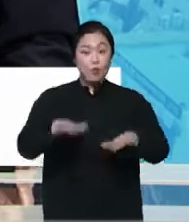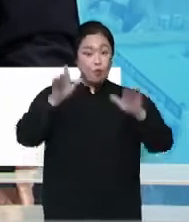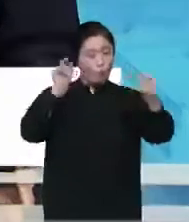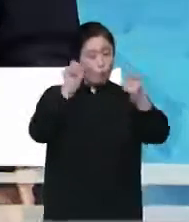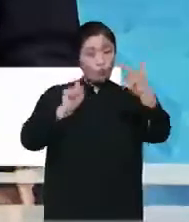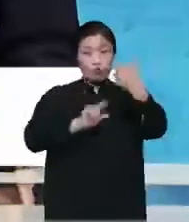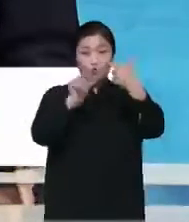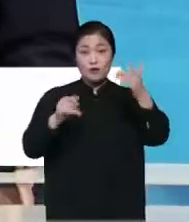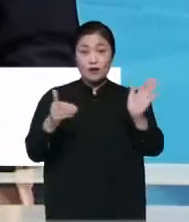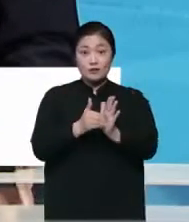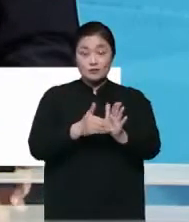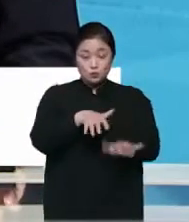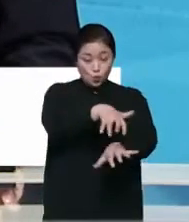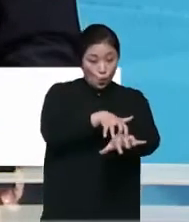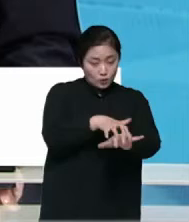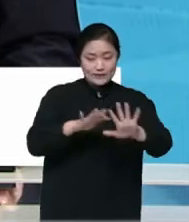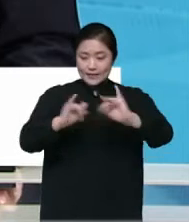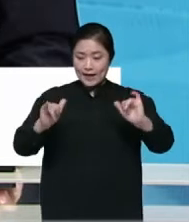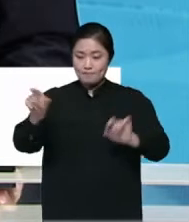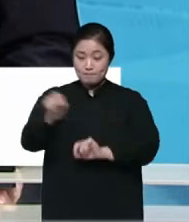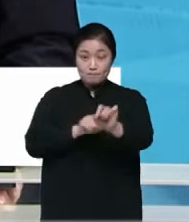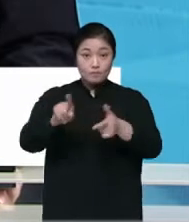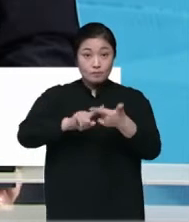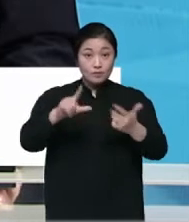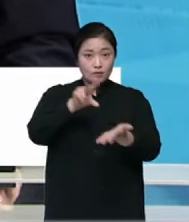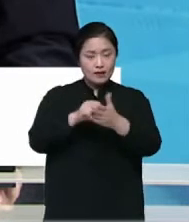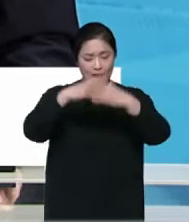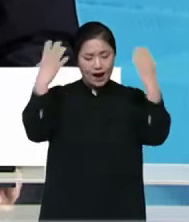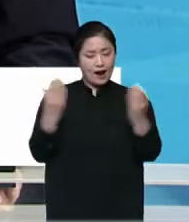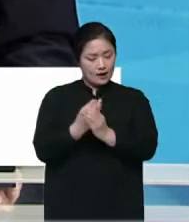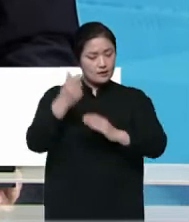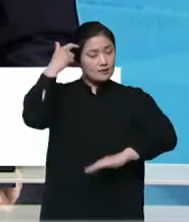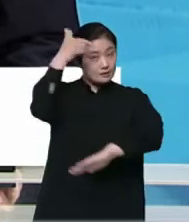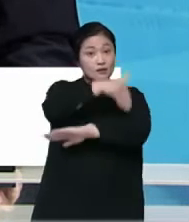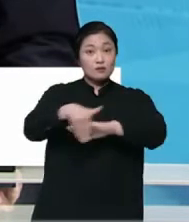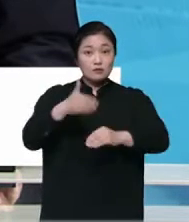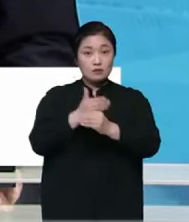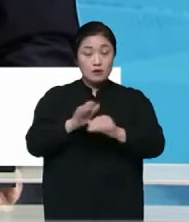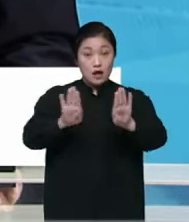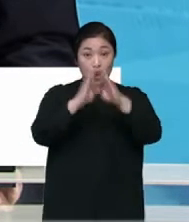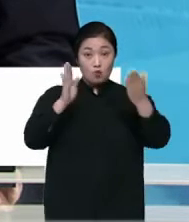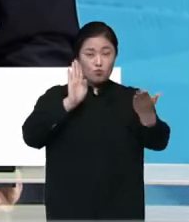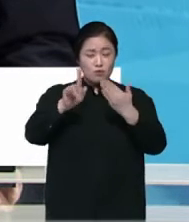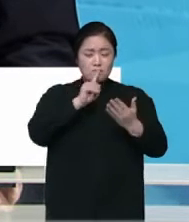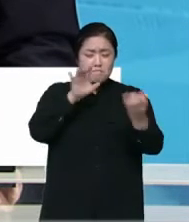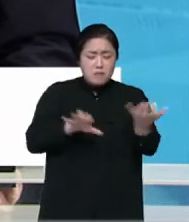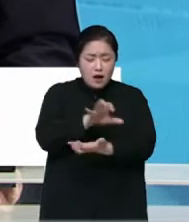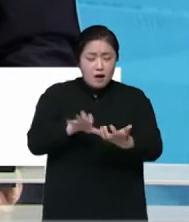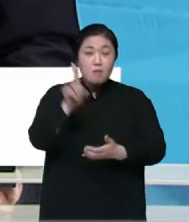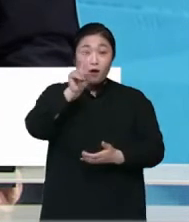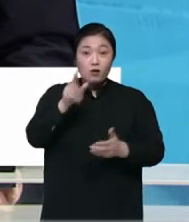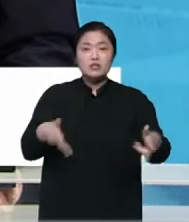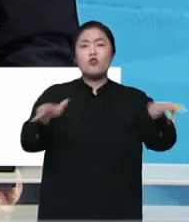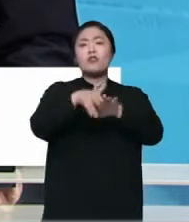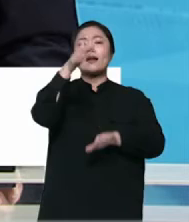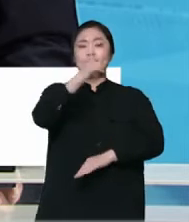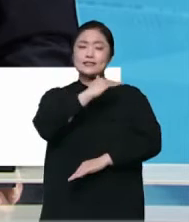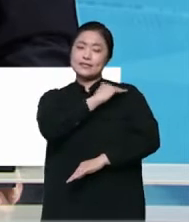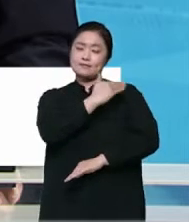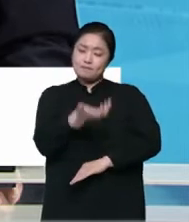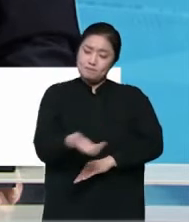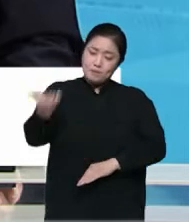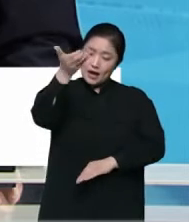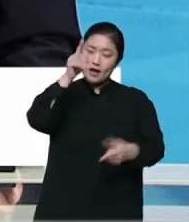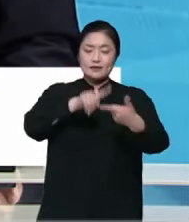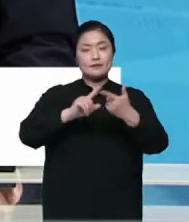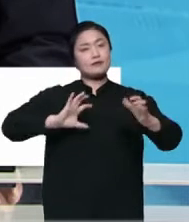오는 6월까지 조직과 인력 재편 작업을 마무리할 예정인데 개관 이후 논란이 계속되어 온 전당장 직급